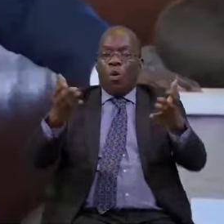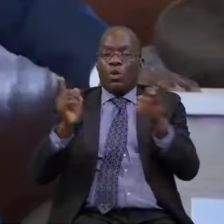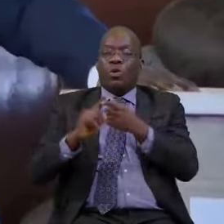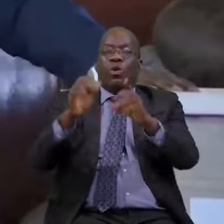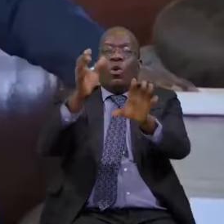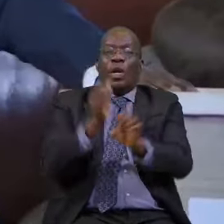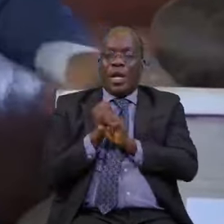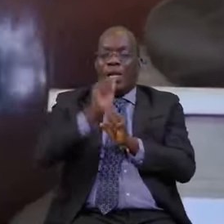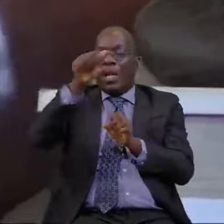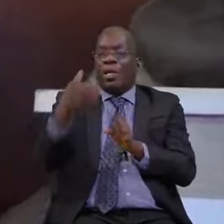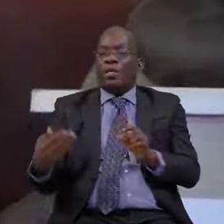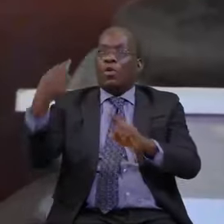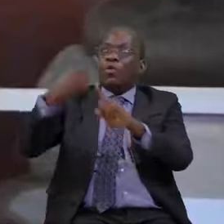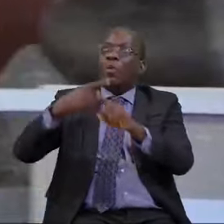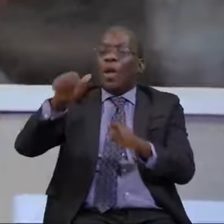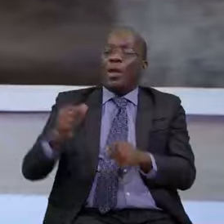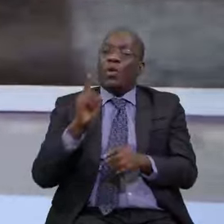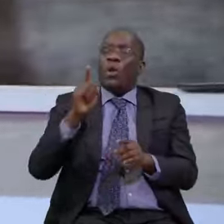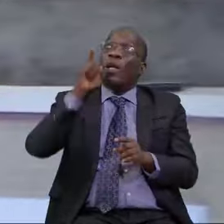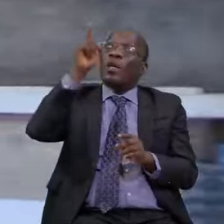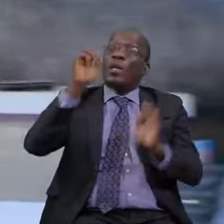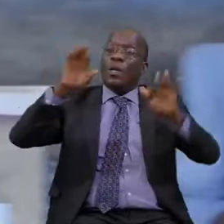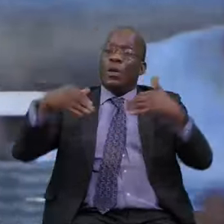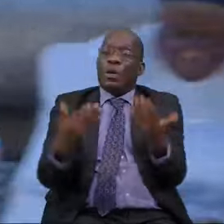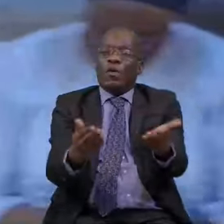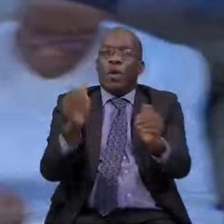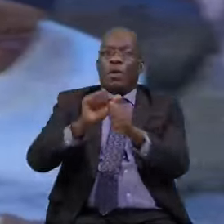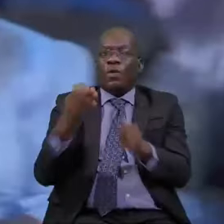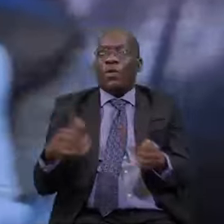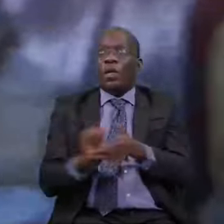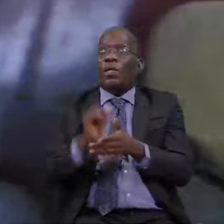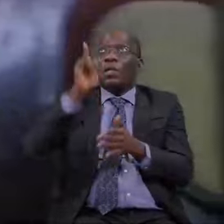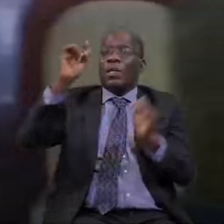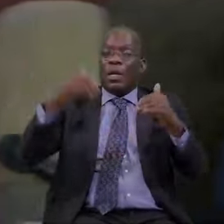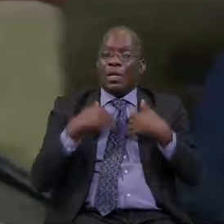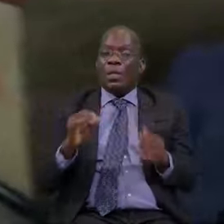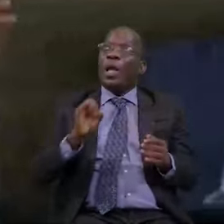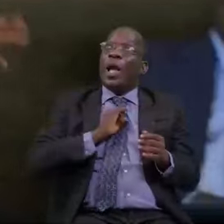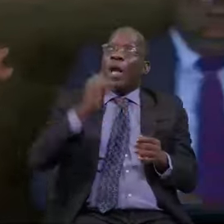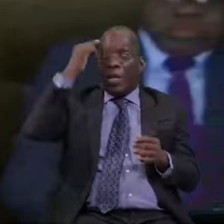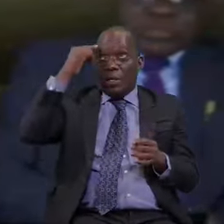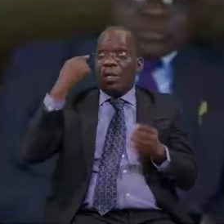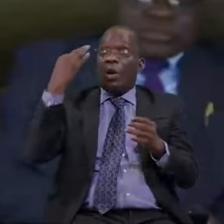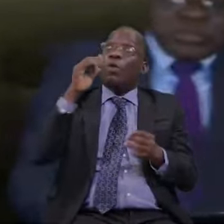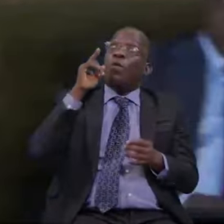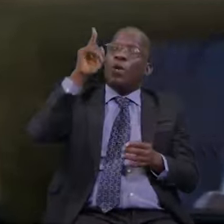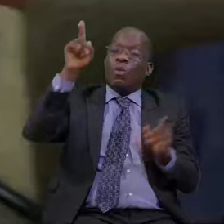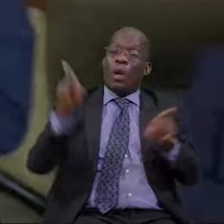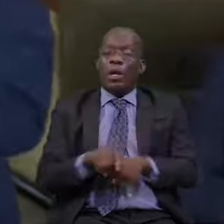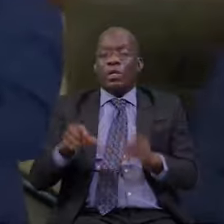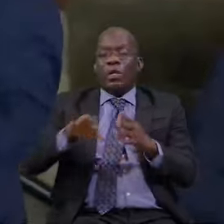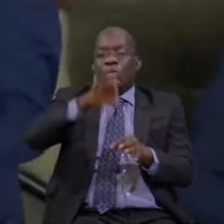de personne. Il a tout donné. Numéro 6, Christ est un dirigeant